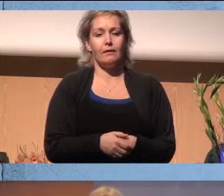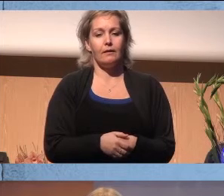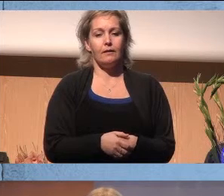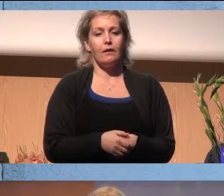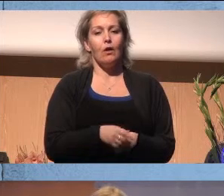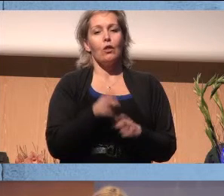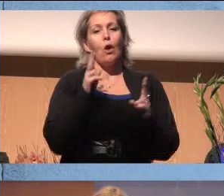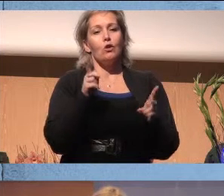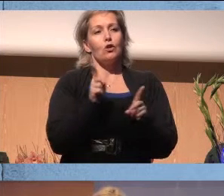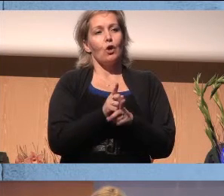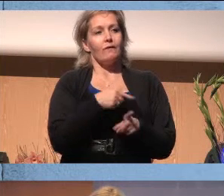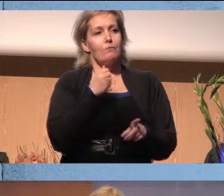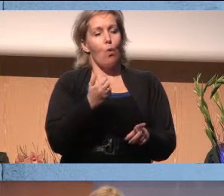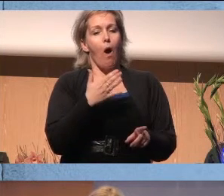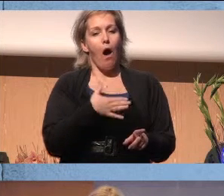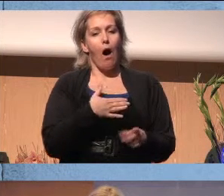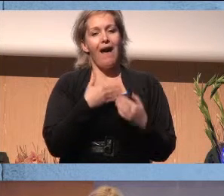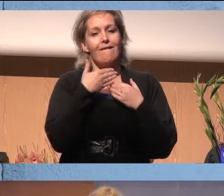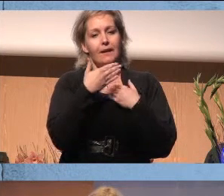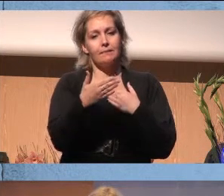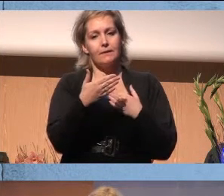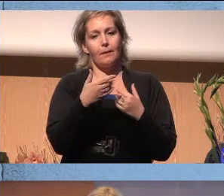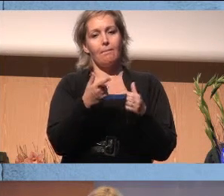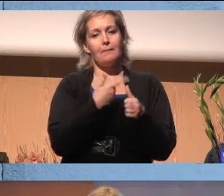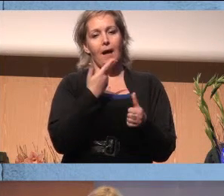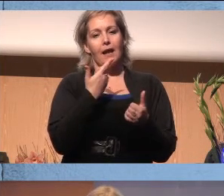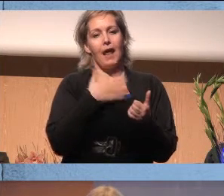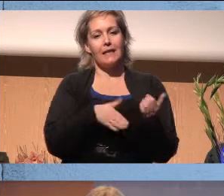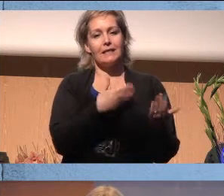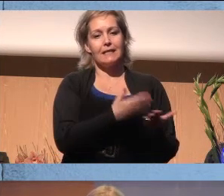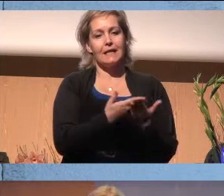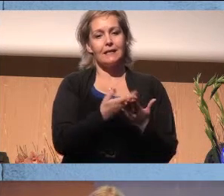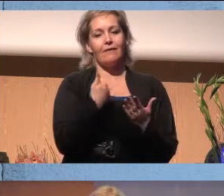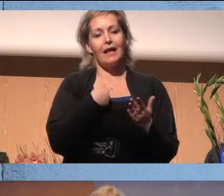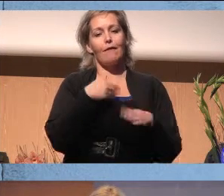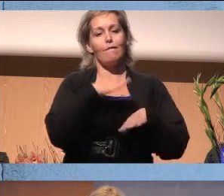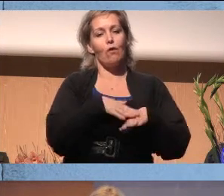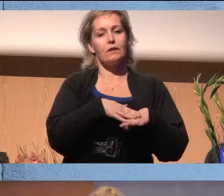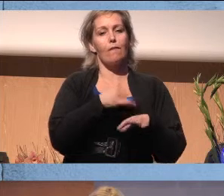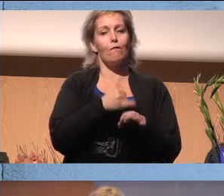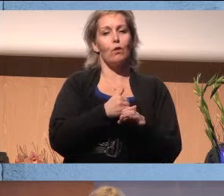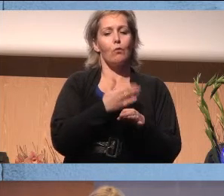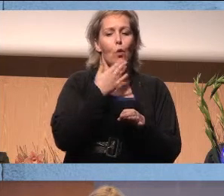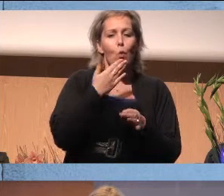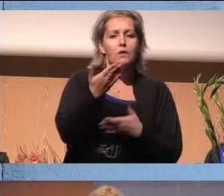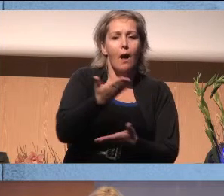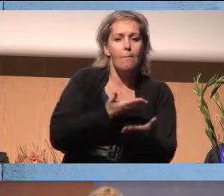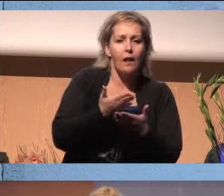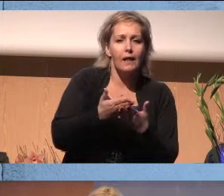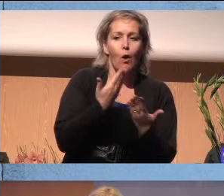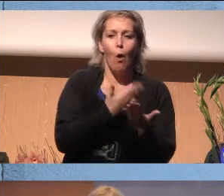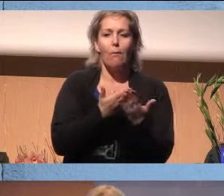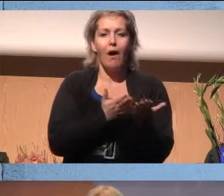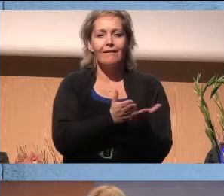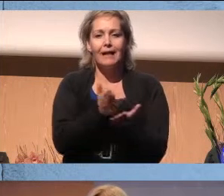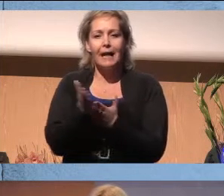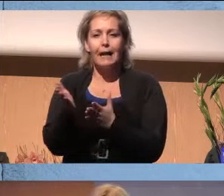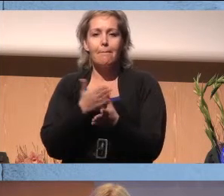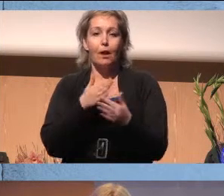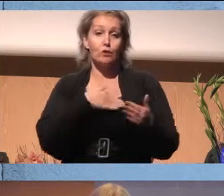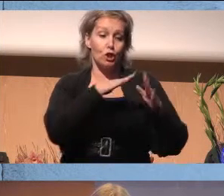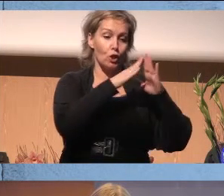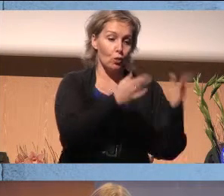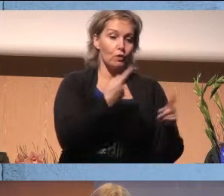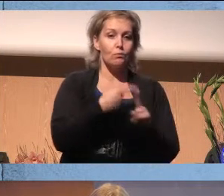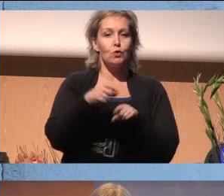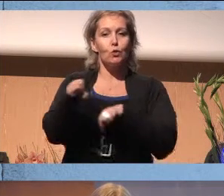Og så det sånn at vi må ha en fremtidsrettet primærhelsetjeneste, for det en forutsetning for god samhandling og oppgavedeling mellom sykehus